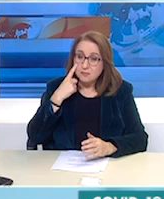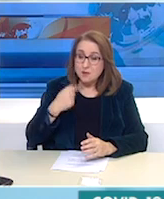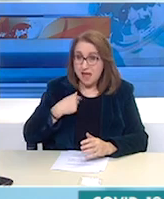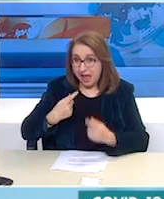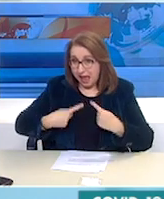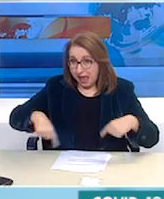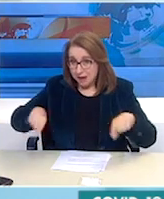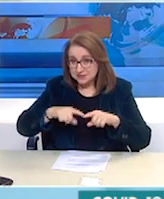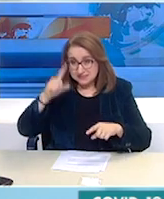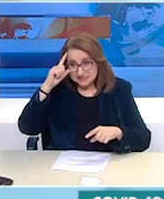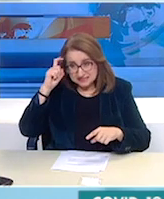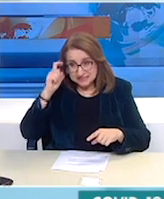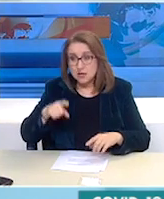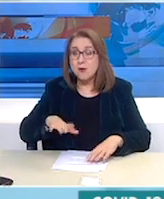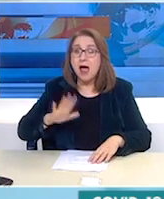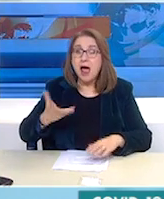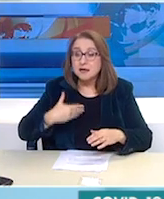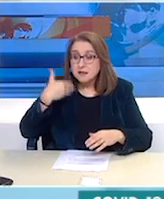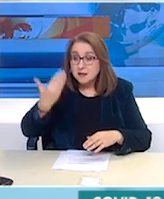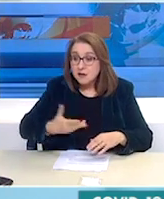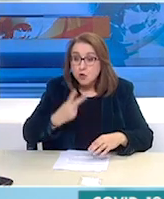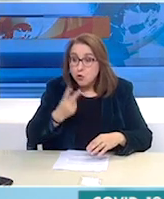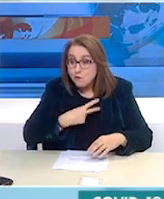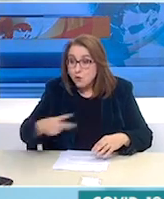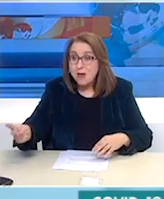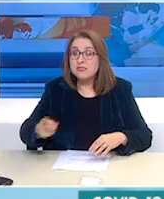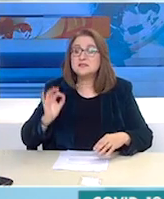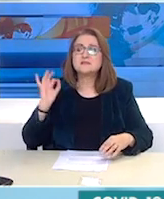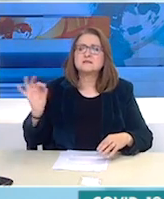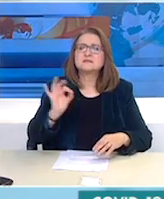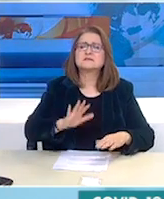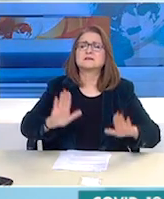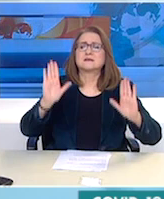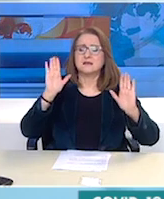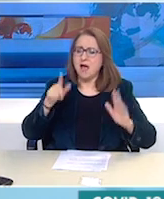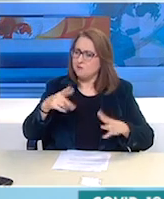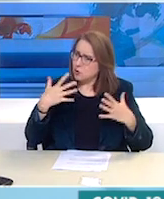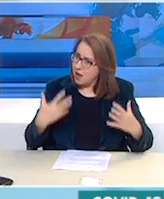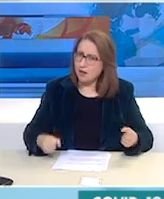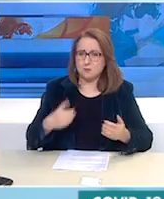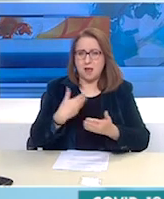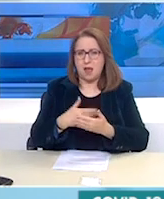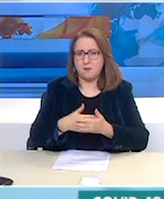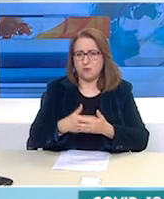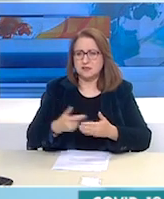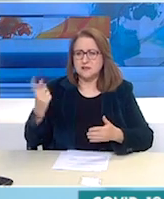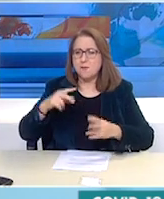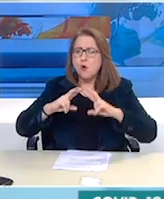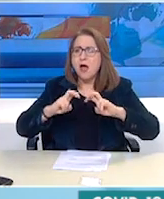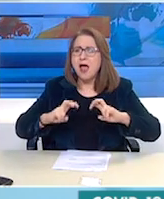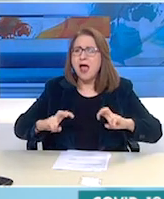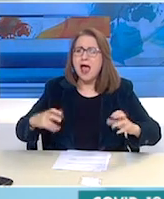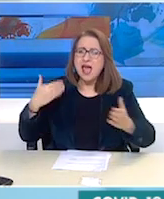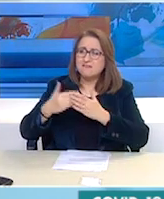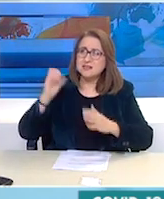οι επιστήμονες ότι δεν ισοδυναμεί με μετάδοση, και αυτό φαίνεται να τεκμηριώνεται και από δημοσιευμένα δεδομένα από μεγάλες ερευνητικές ομάδες